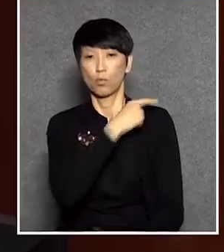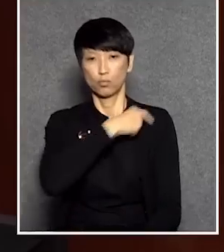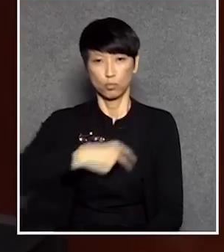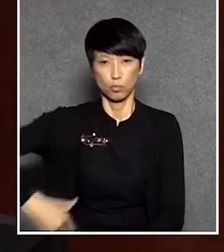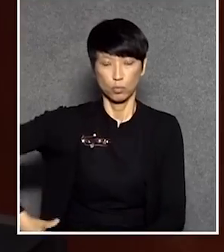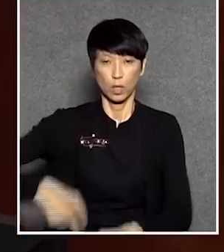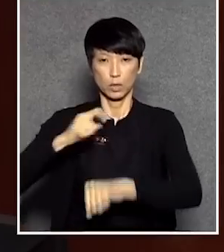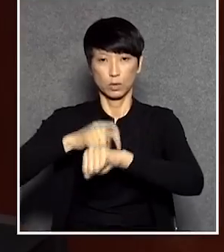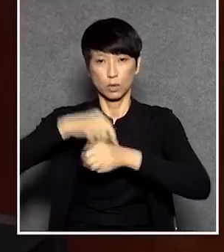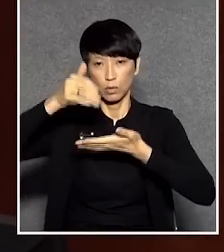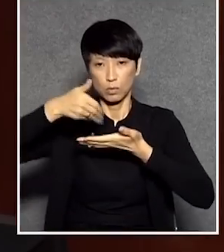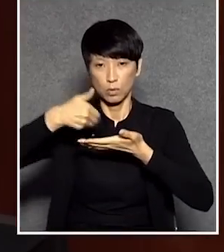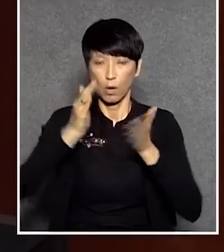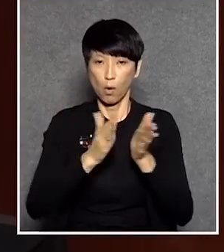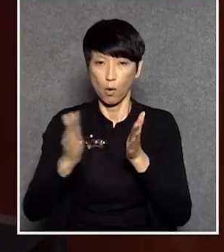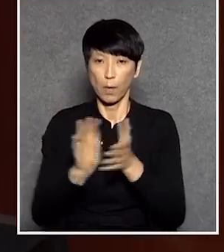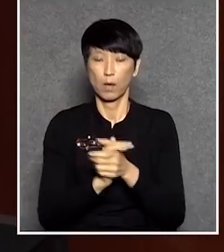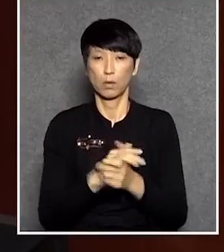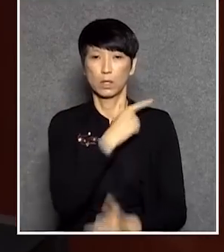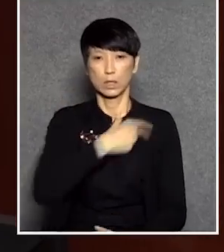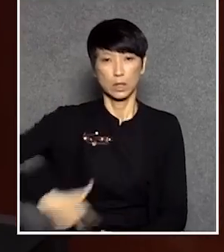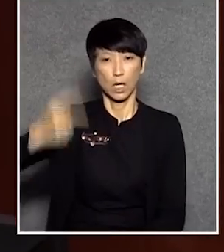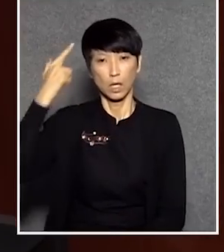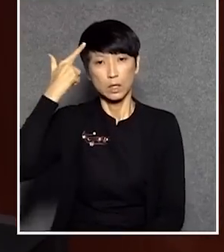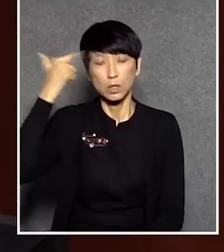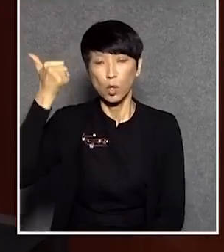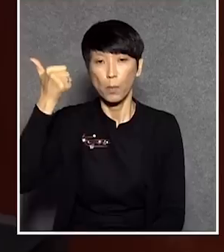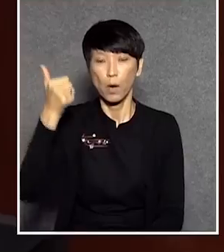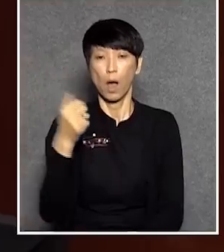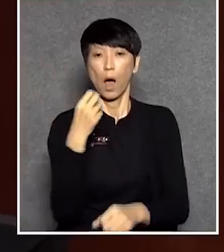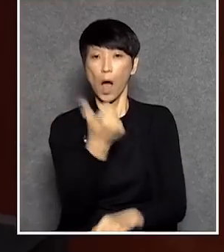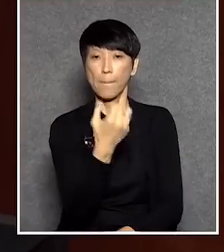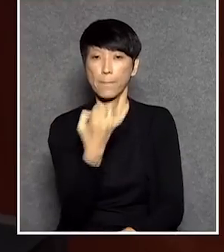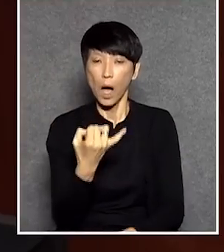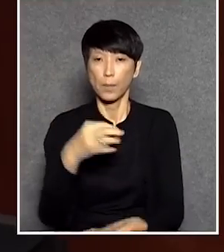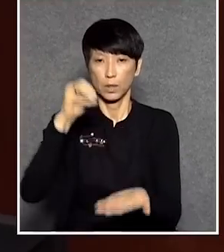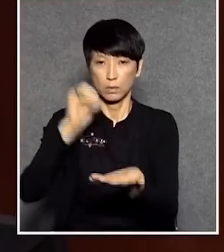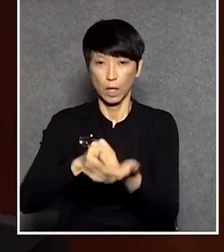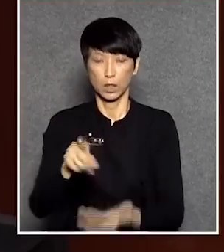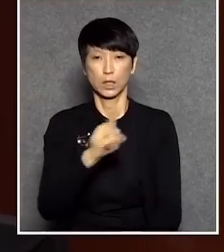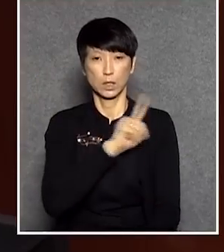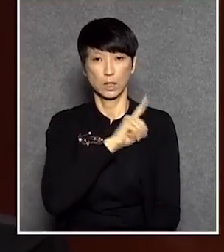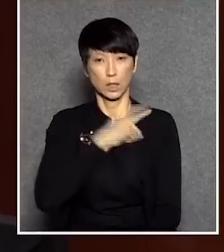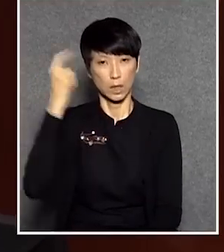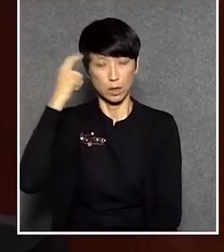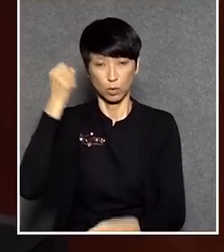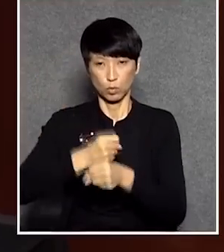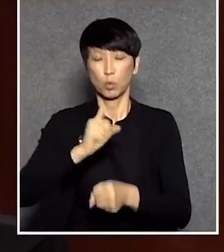膳的問題，我相信以我們的議員的智慧和判斷是非的能力，完全是可以知道他應該做些什麼事